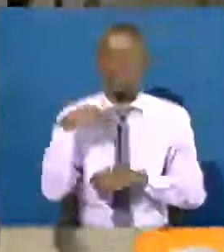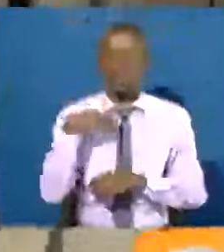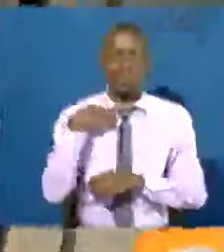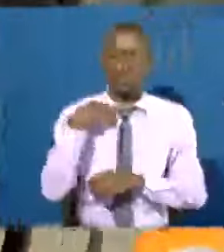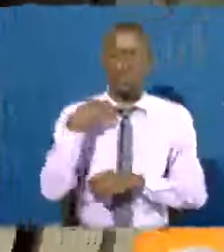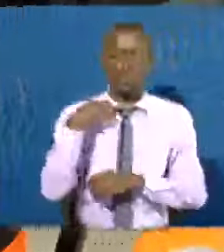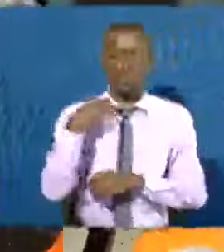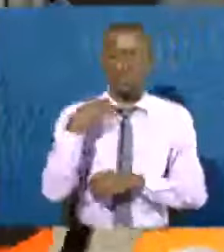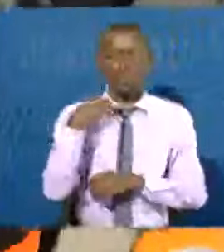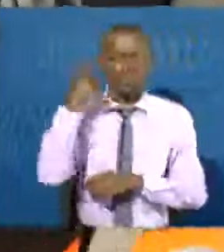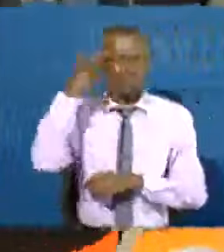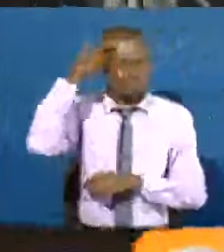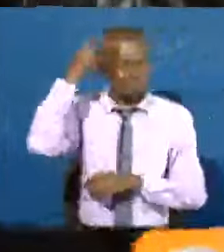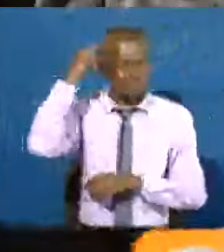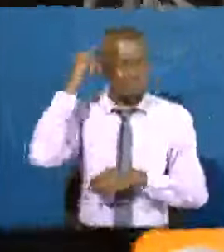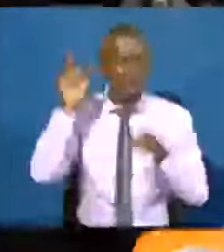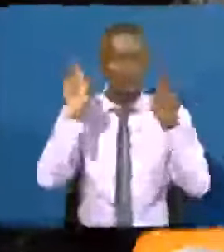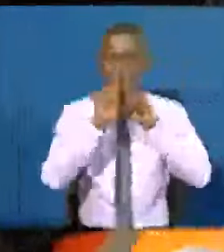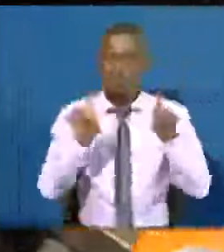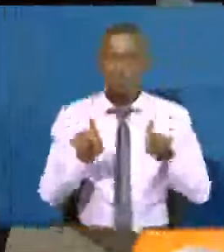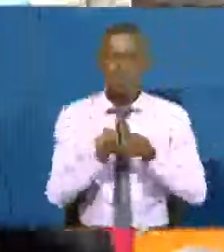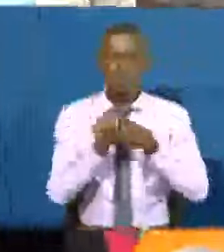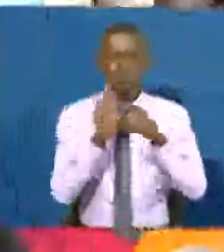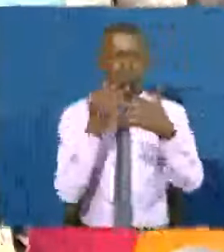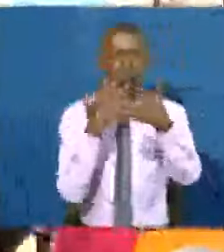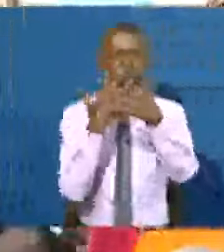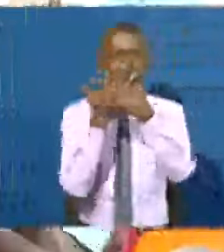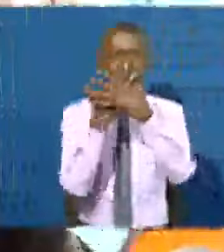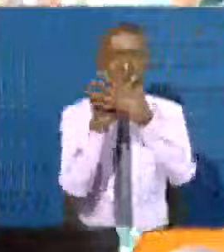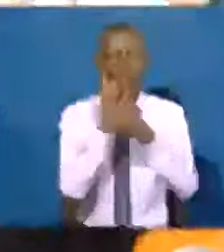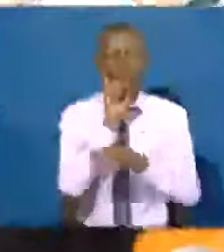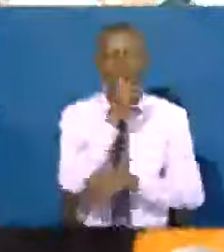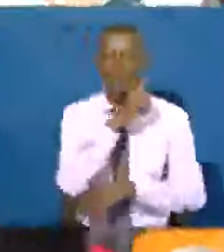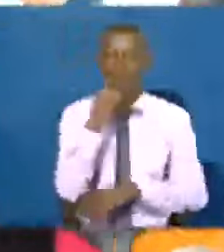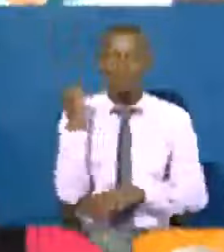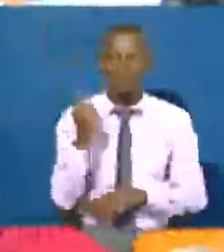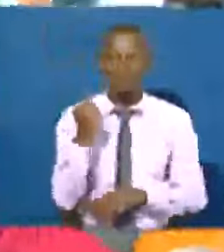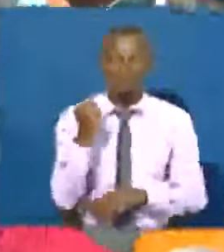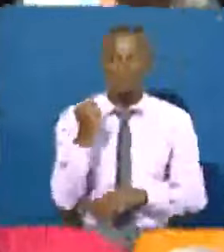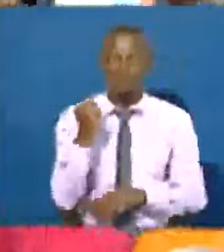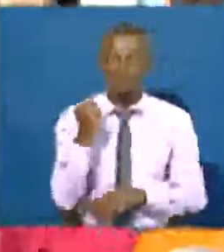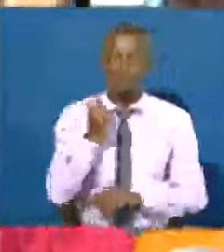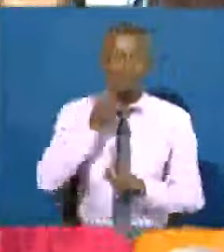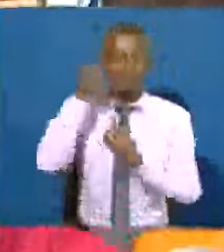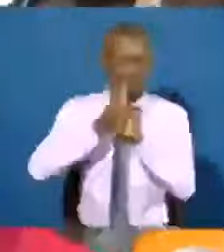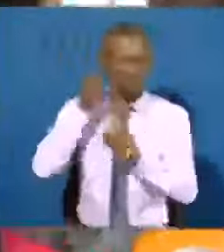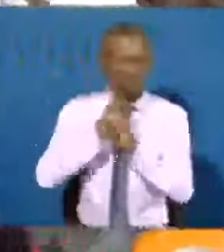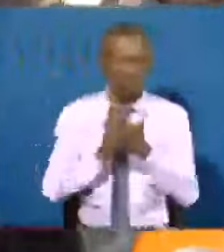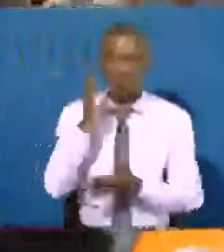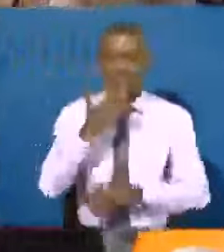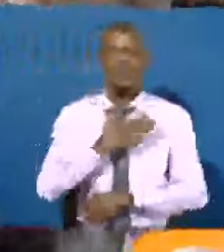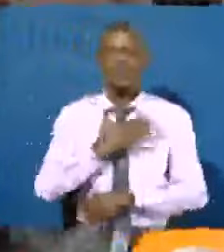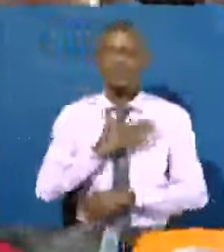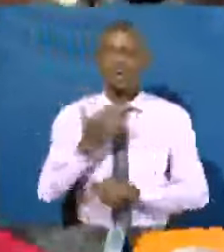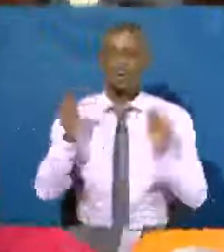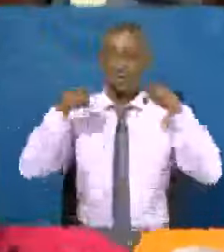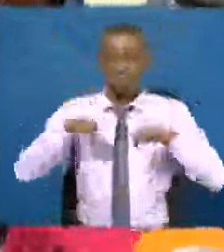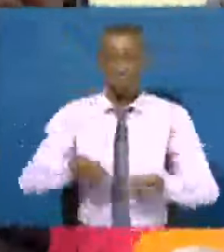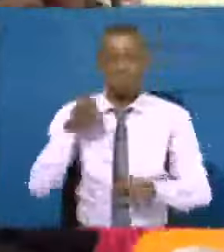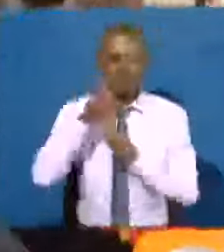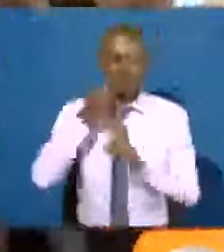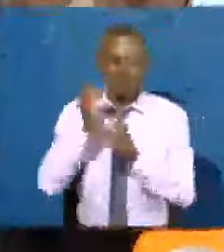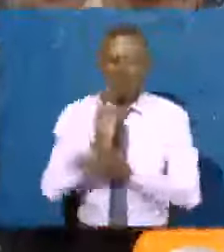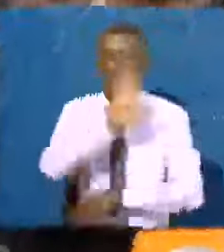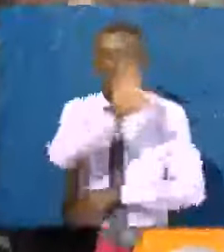ya rangi nyeusi wakijipata pabaya. Tupia tear gas because mimi napigania haki yako yao leo. Mimi nauliza huyu